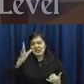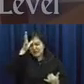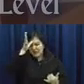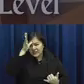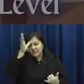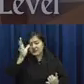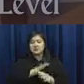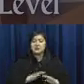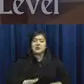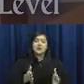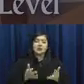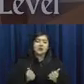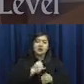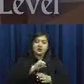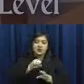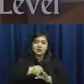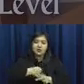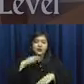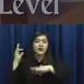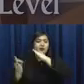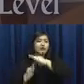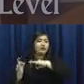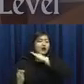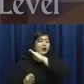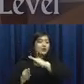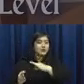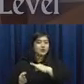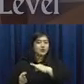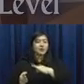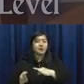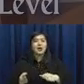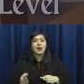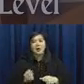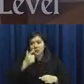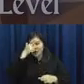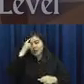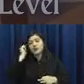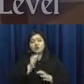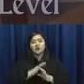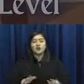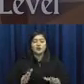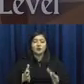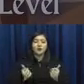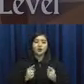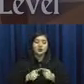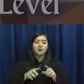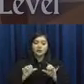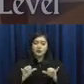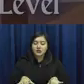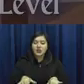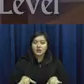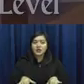provide for the family. Neglecting the valuable things just for the bread of sorrow.